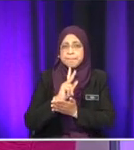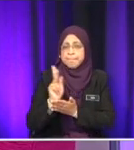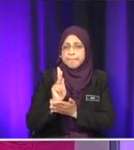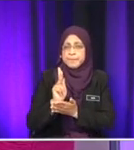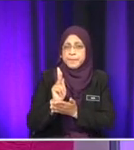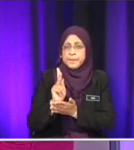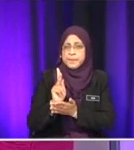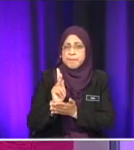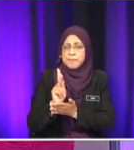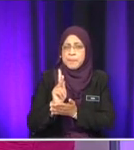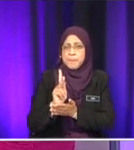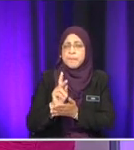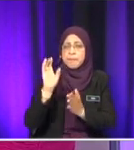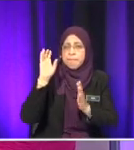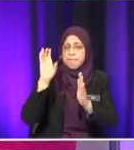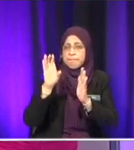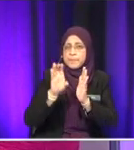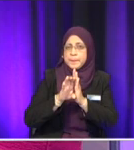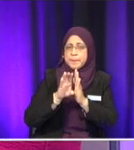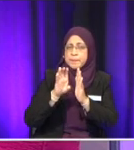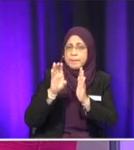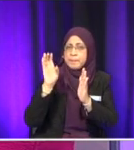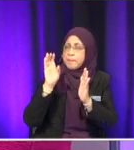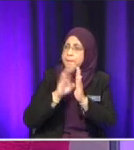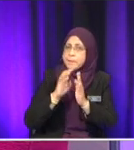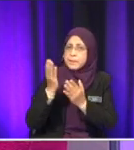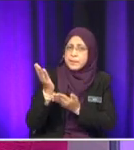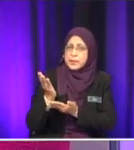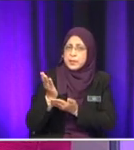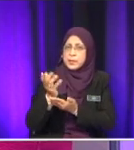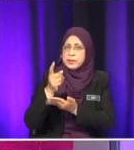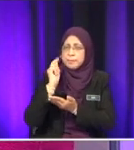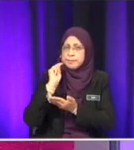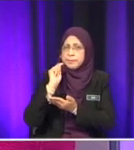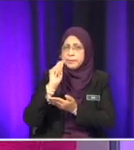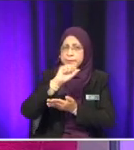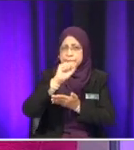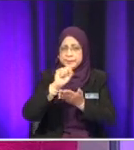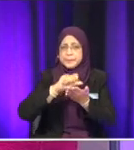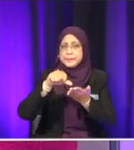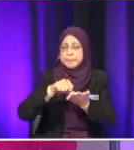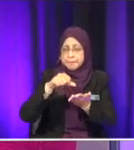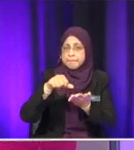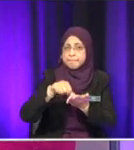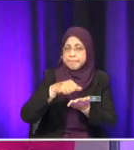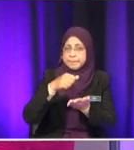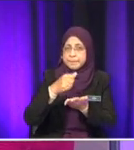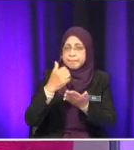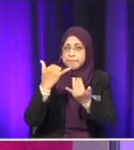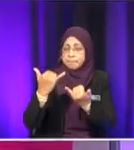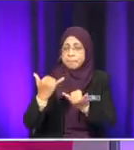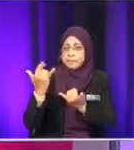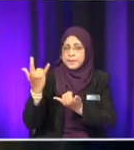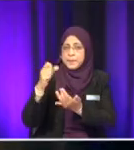untuk gambar yang seterusnya Oke kalau tadi adalah seni arca yang ini